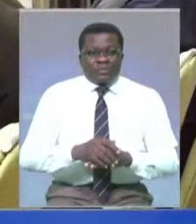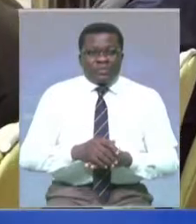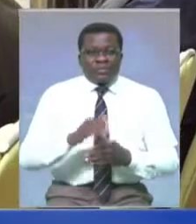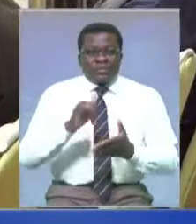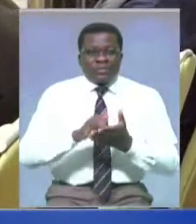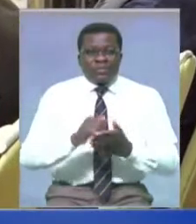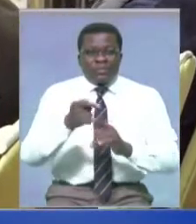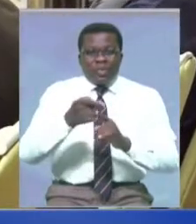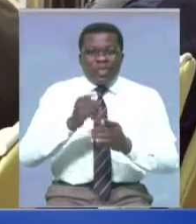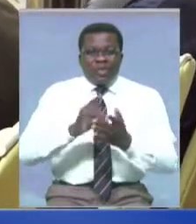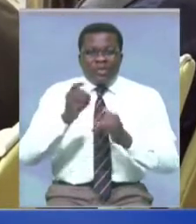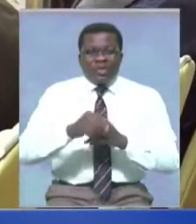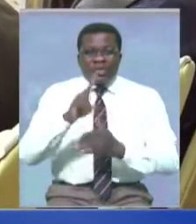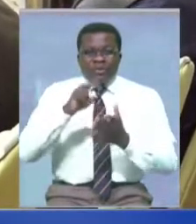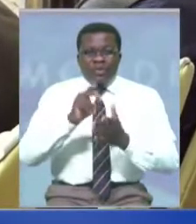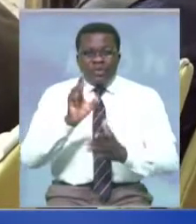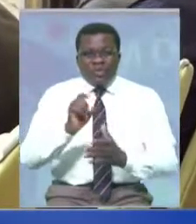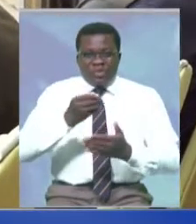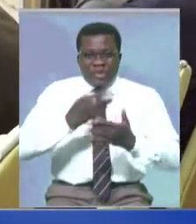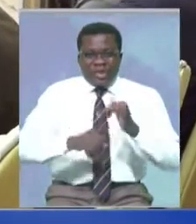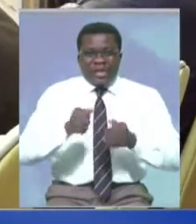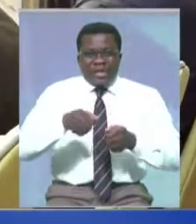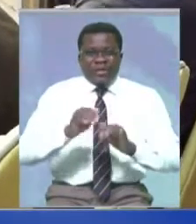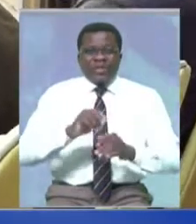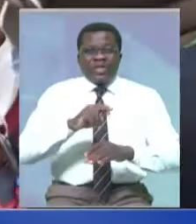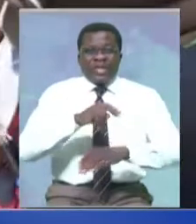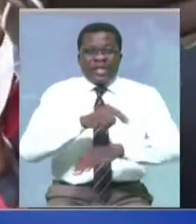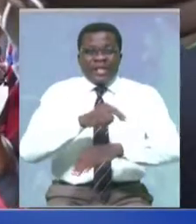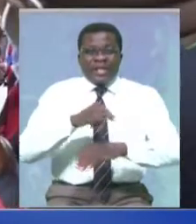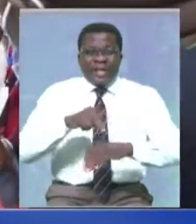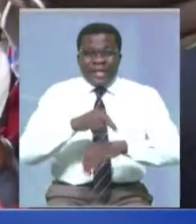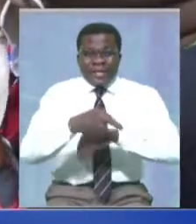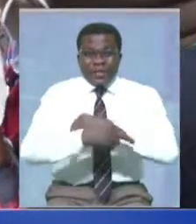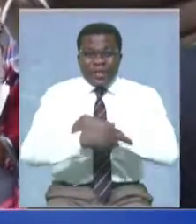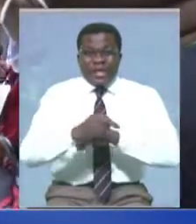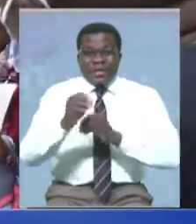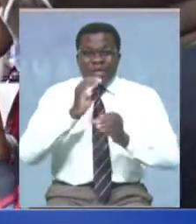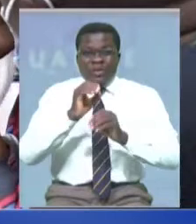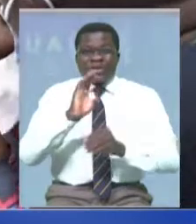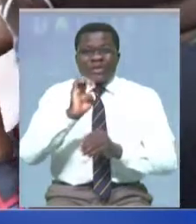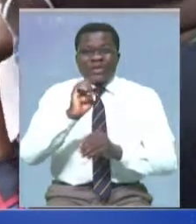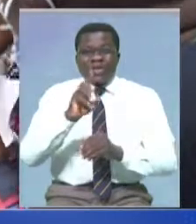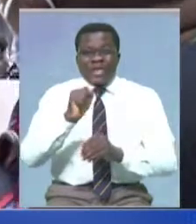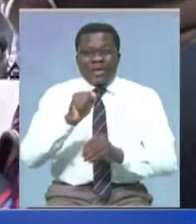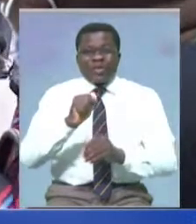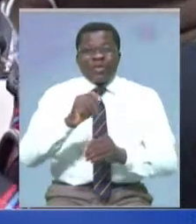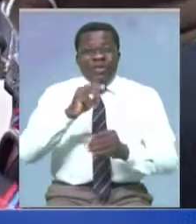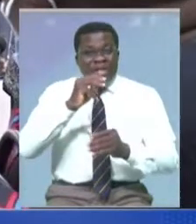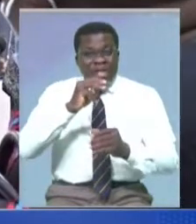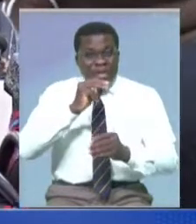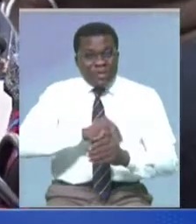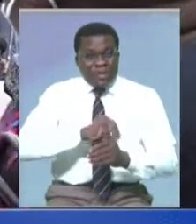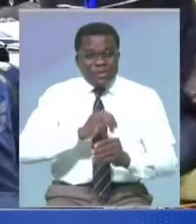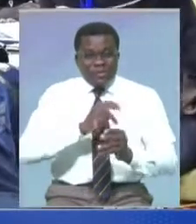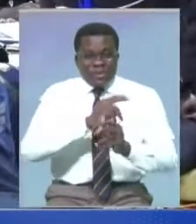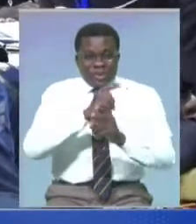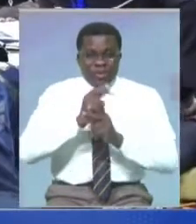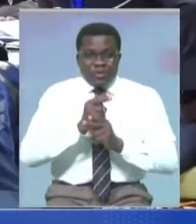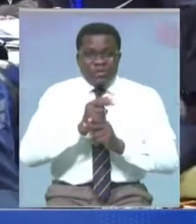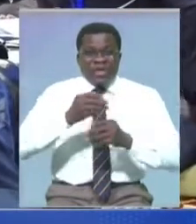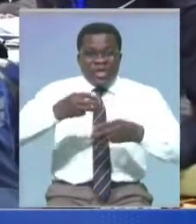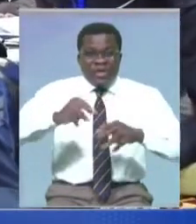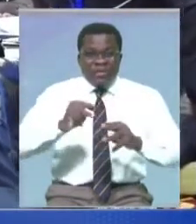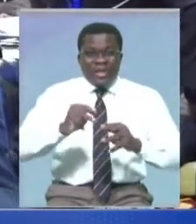C'est au mois de décembre 2008 qu'est née l'autorité régionale de la concurrence de la CEDEAO. Elle a pour principale mission de surveiller le marché des